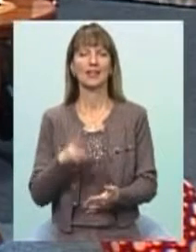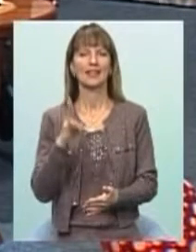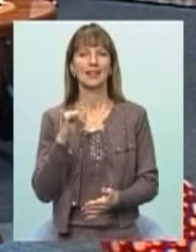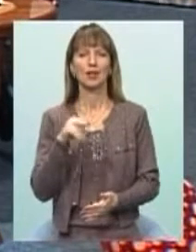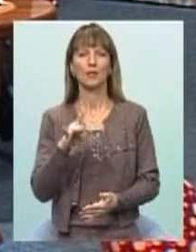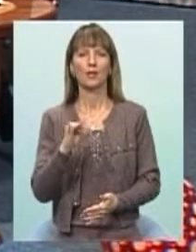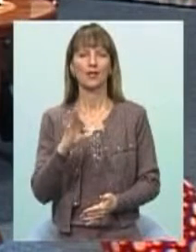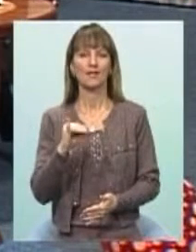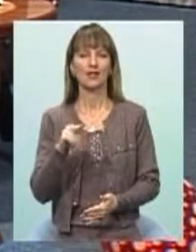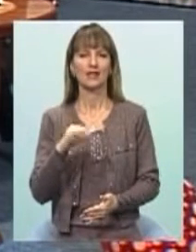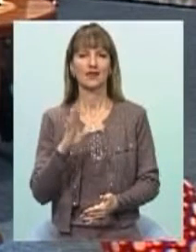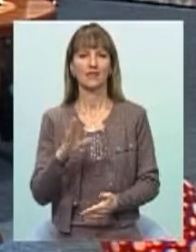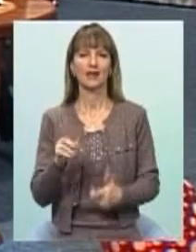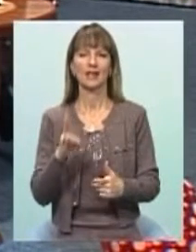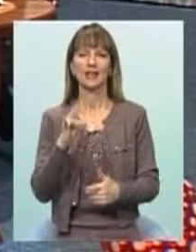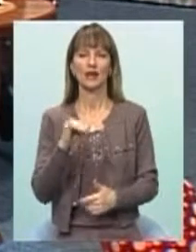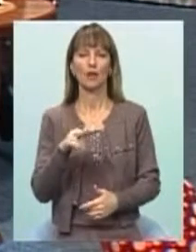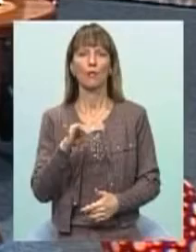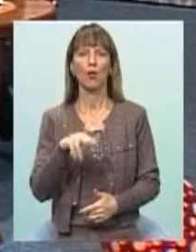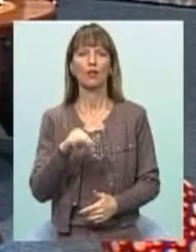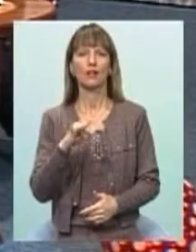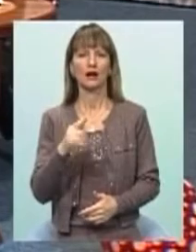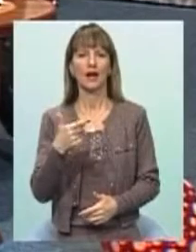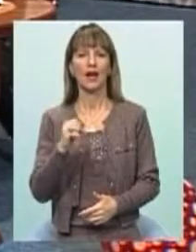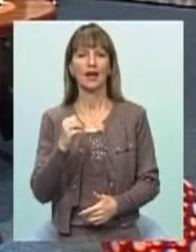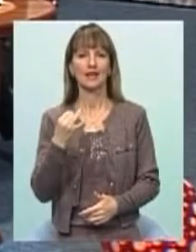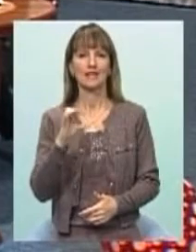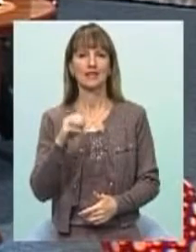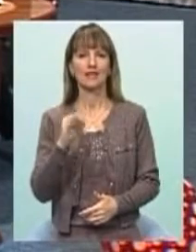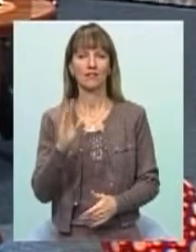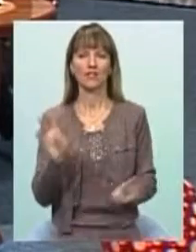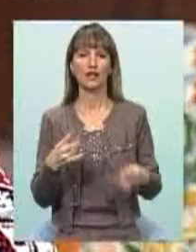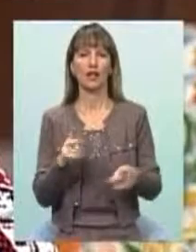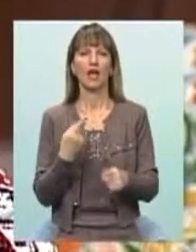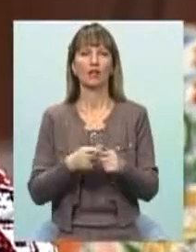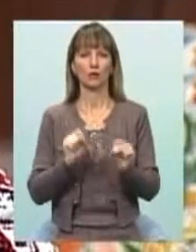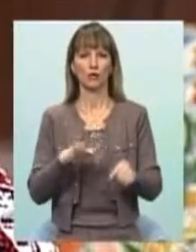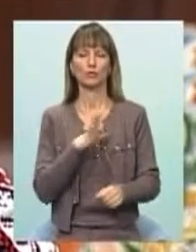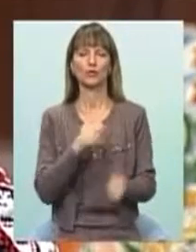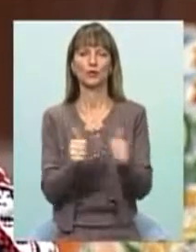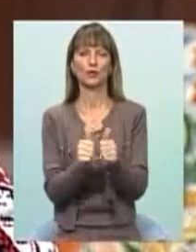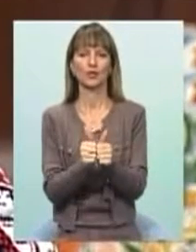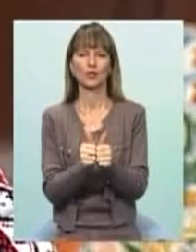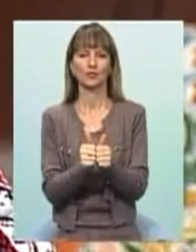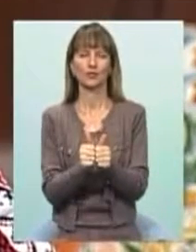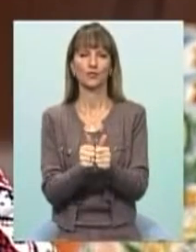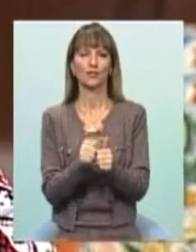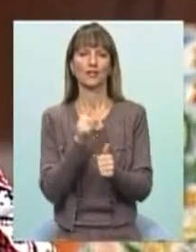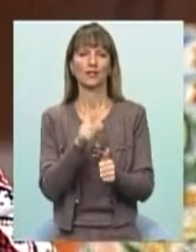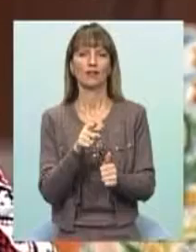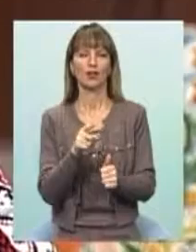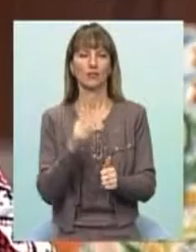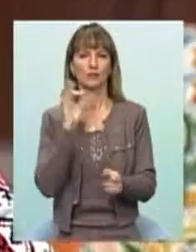ні полтергейстів не варто, тому що це може бути або якийсь, як ти говориш, сусід може вам надокучувати,